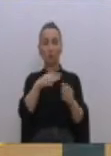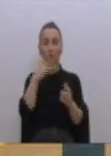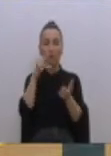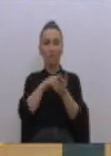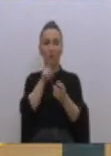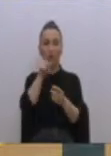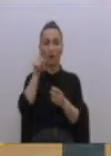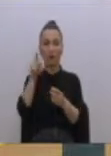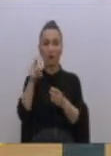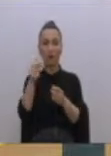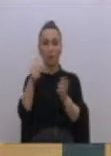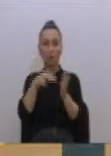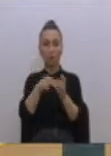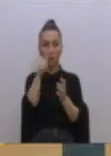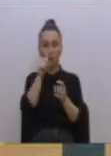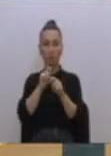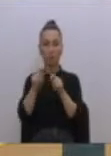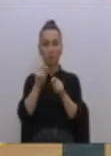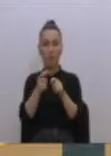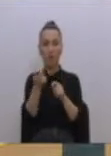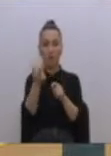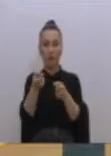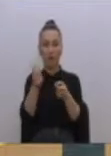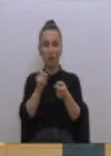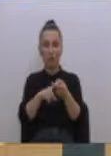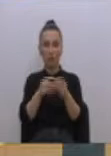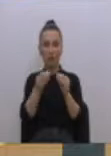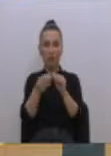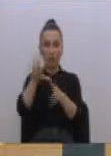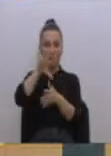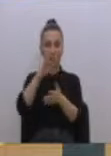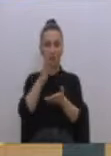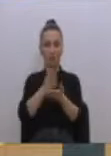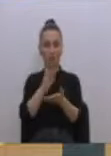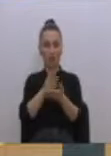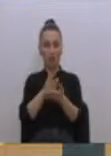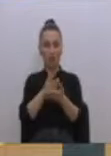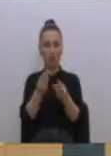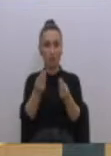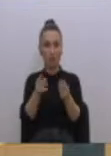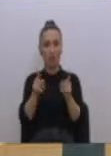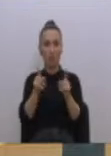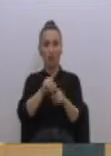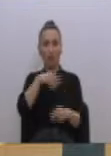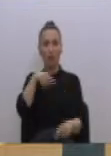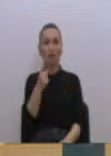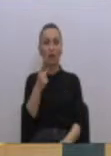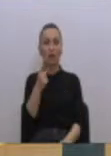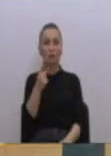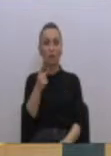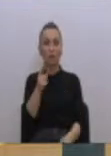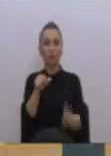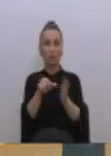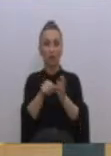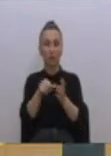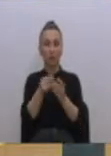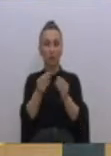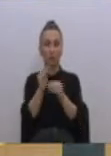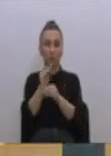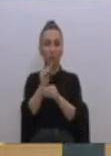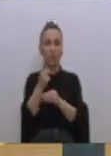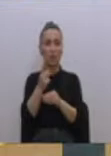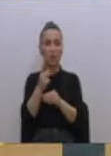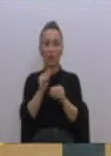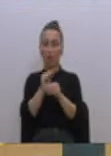canași, comunalul tarife zgulis, majoris gazze, gat, magdar, ce-am trebuit și tarife bi, dat cu un am putut rura, tom ochta subsidia sa cartoloș, imitorul al gaz